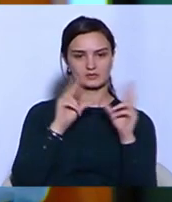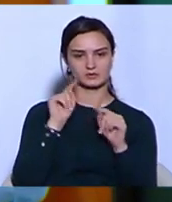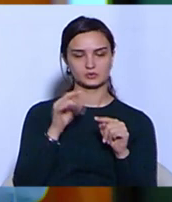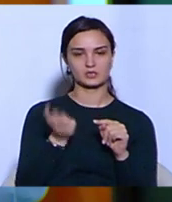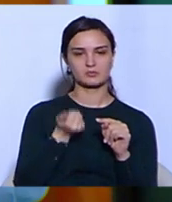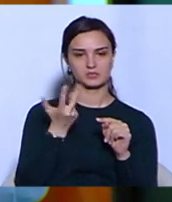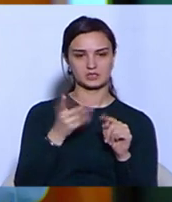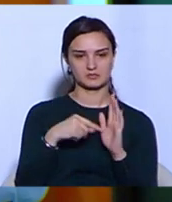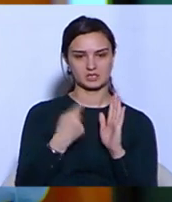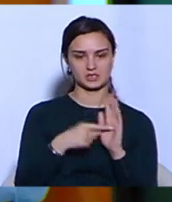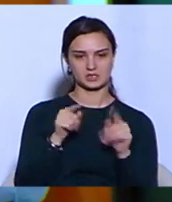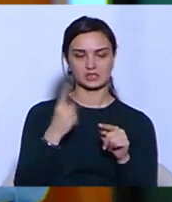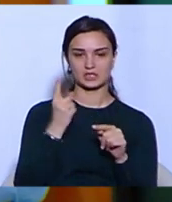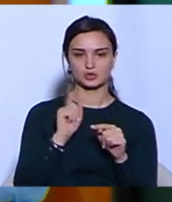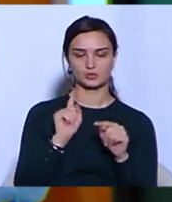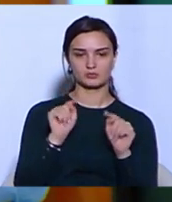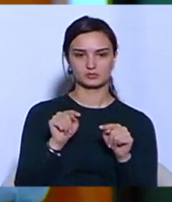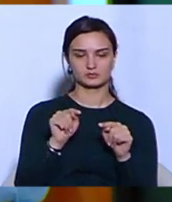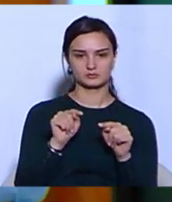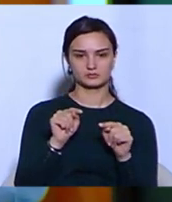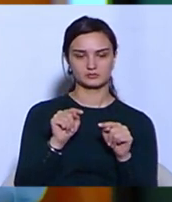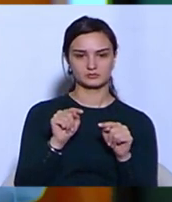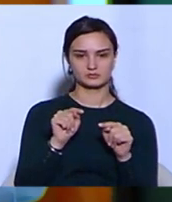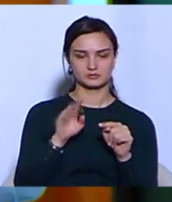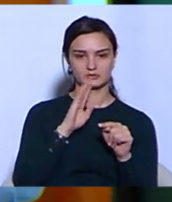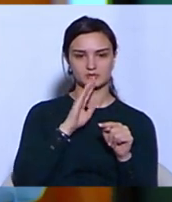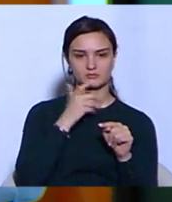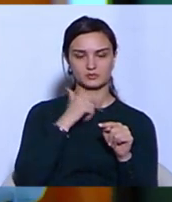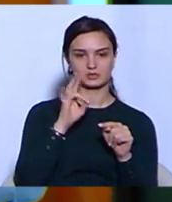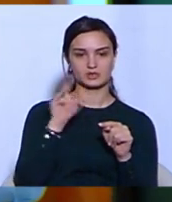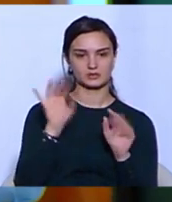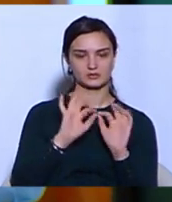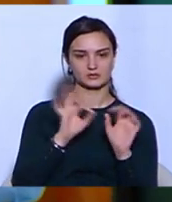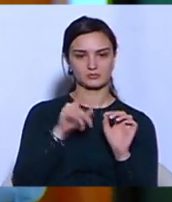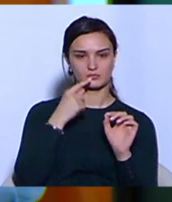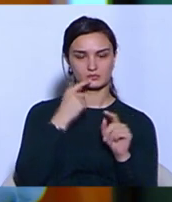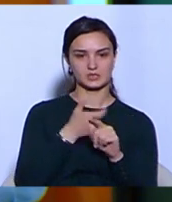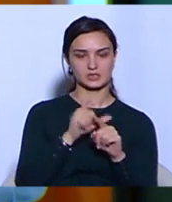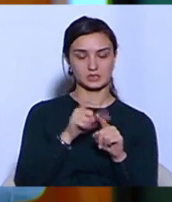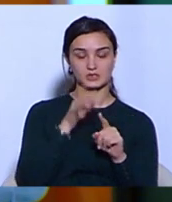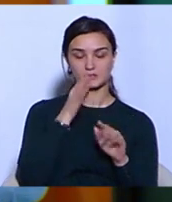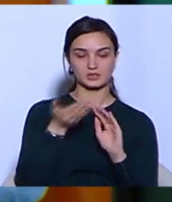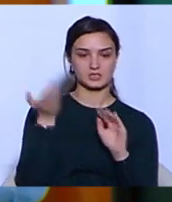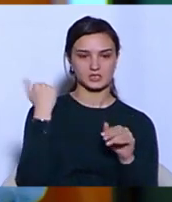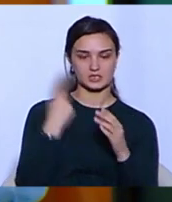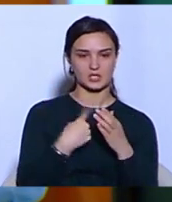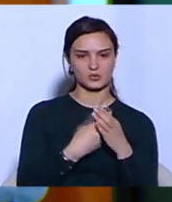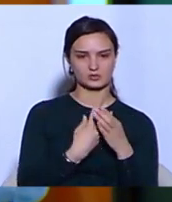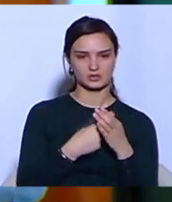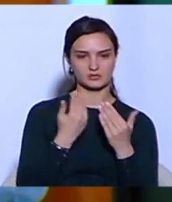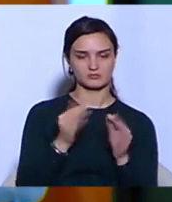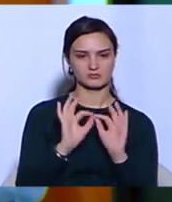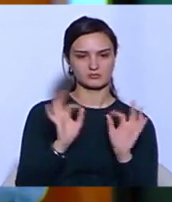გავითვალისწინოთ რამოდენიმე საკითხი. ერთი რომ აი ქალბატონმა ნანამ აღნიშნა რომ ძალიან დიდი ხნის წინ თქვა აუტიზმის სპექტრის